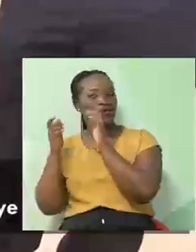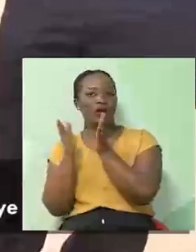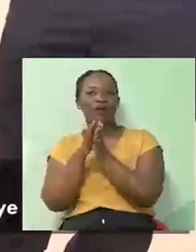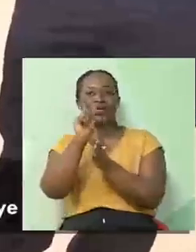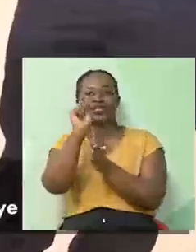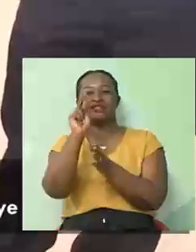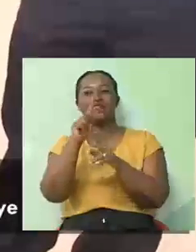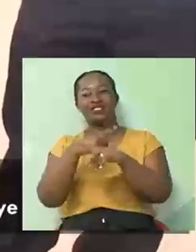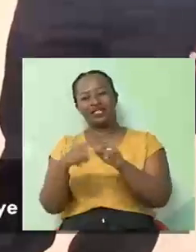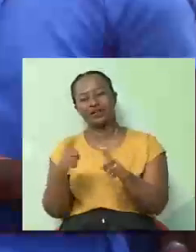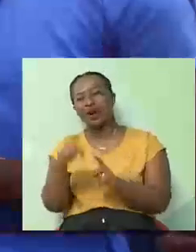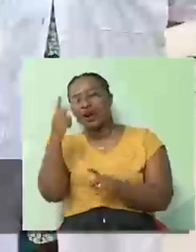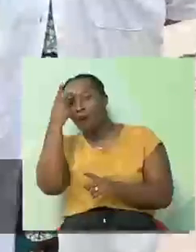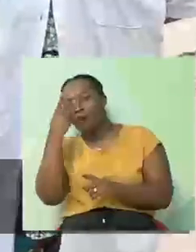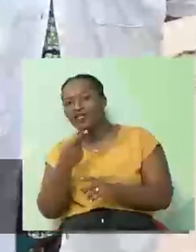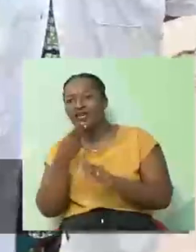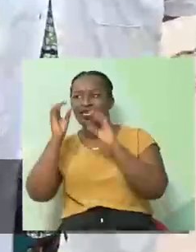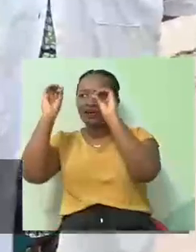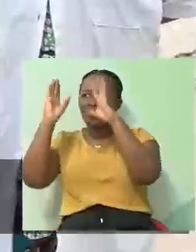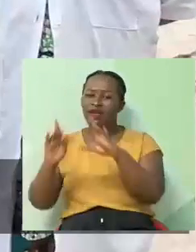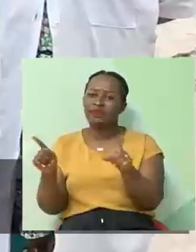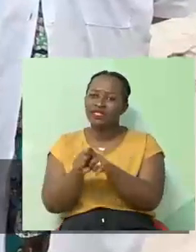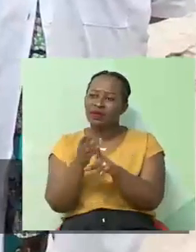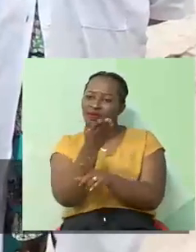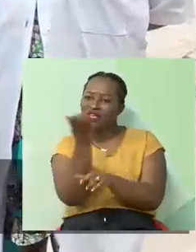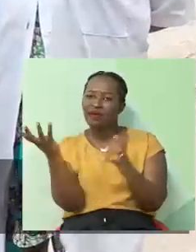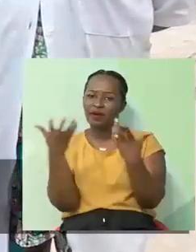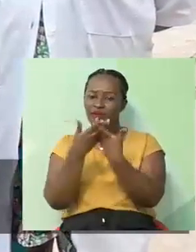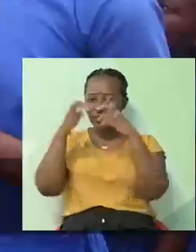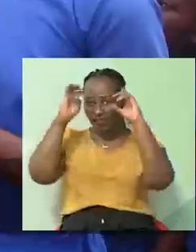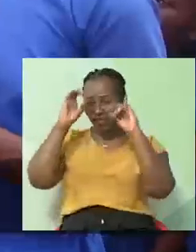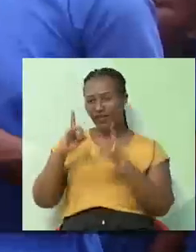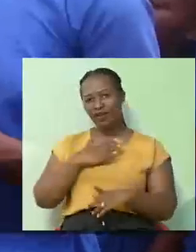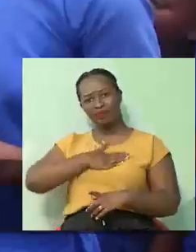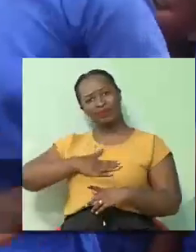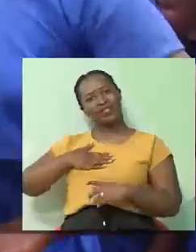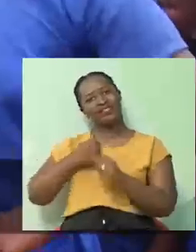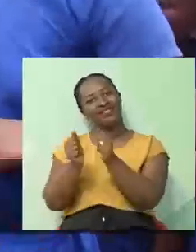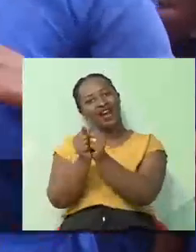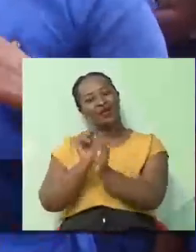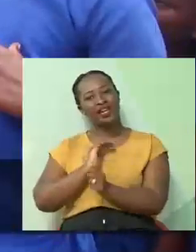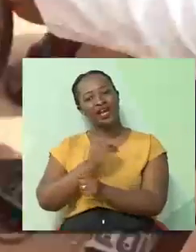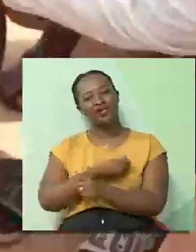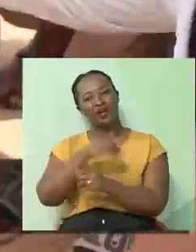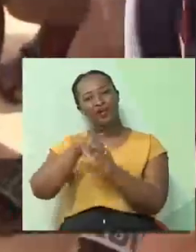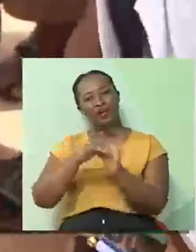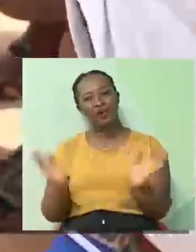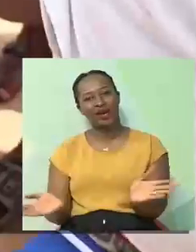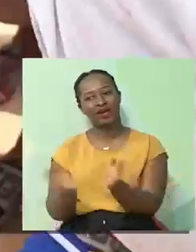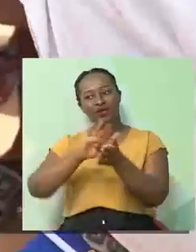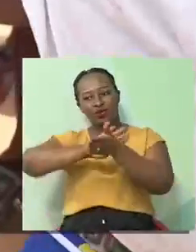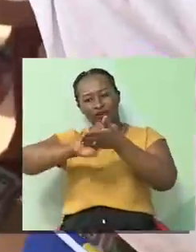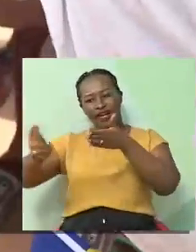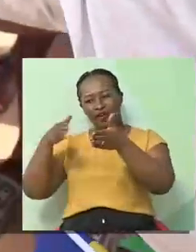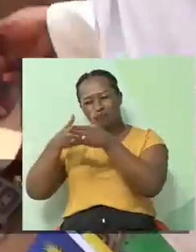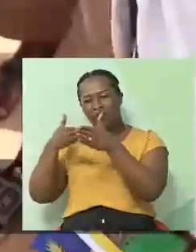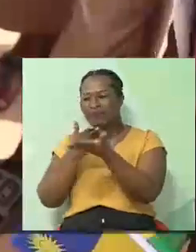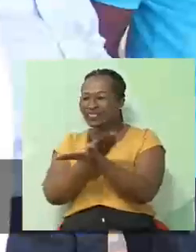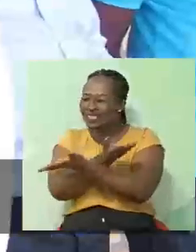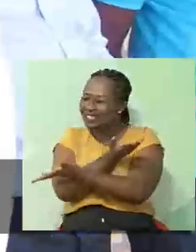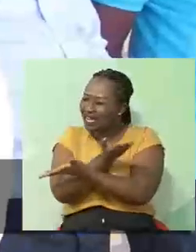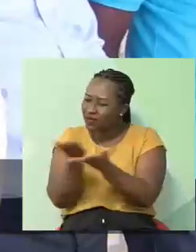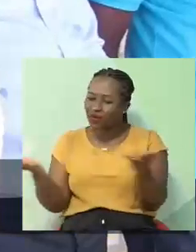maradiyo n'amateleviziyo atandukanye babyeyi barezi namwe mufite aho muhurira n'uburezi muzabane natwe muri ubu bukangurambaga bityo tuvane